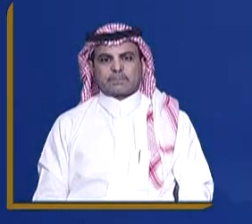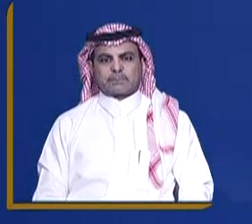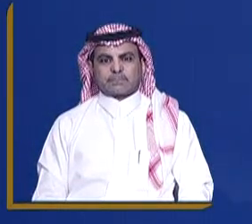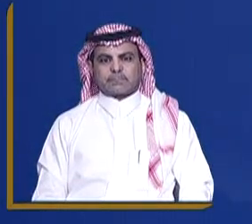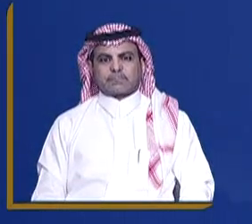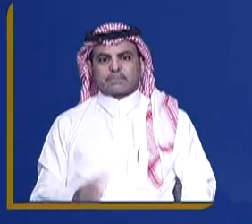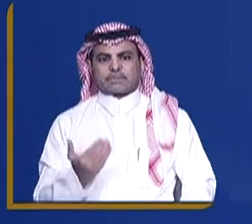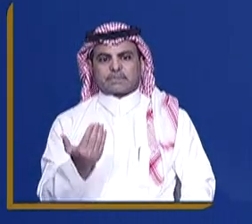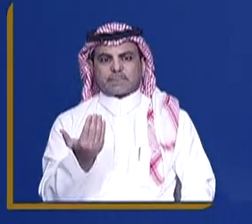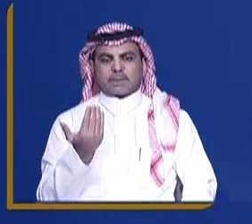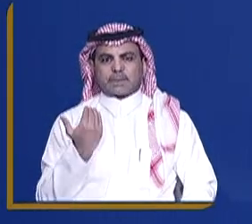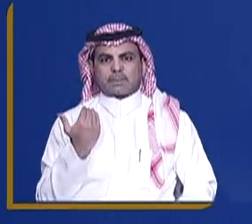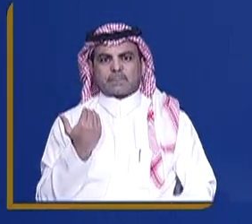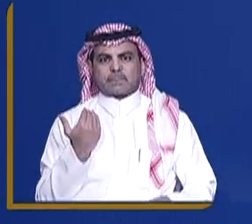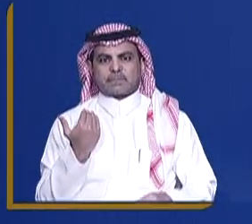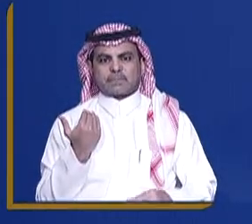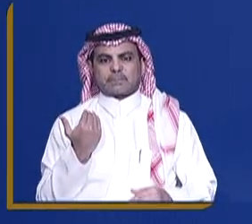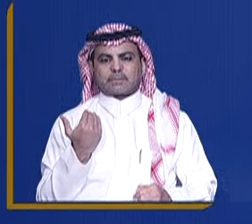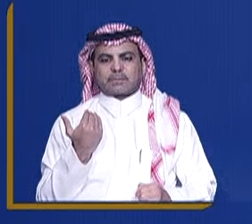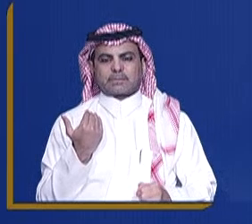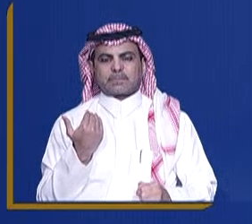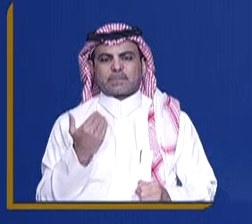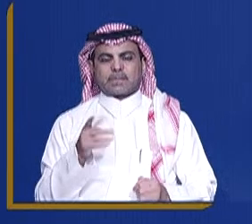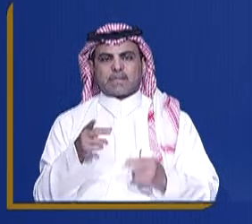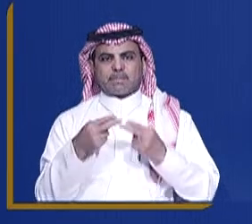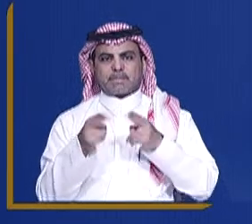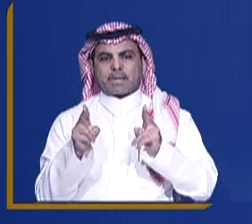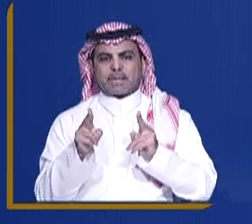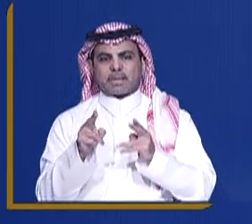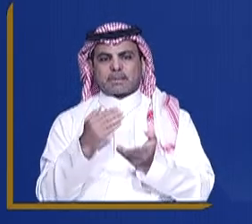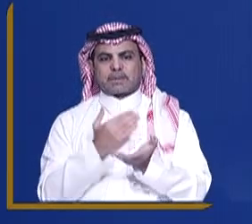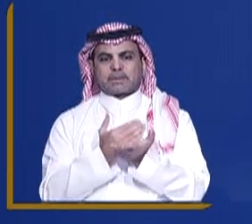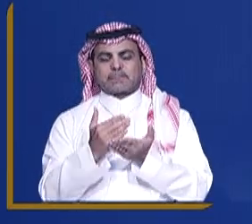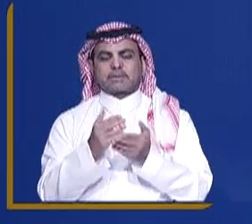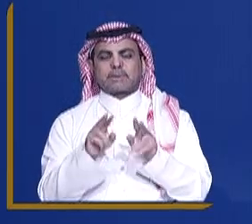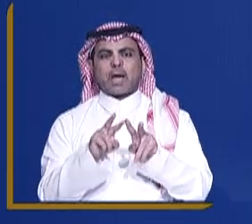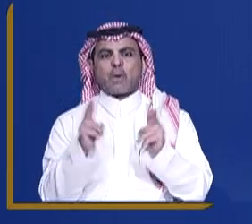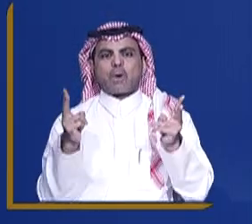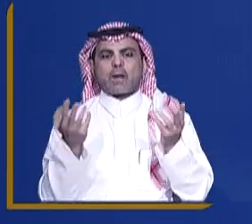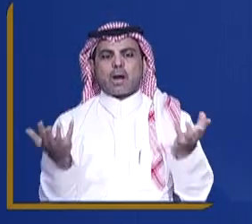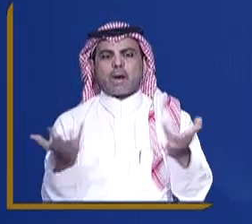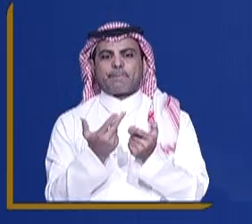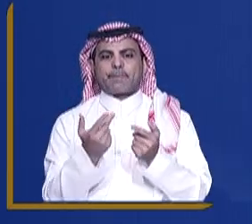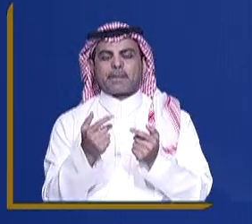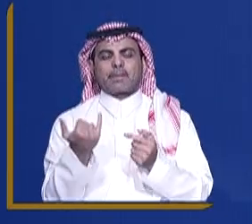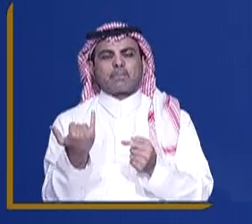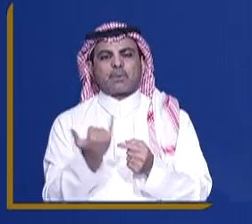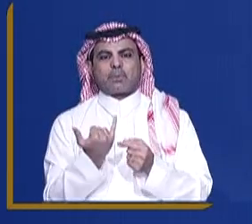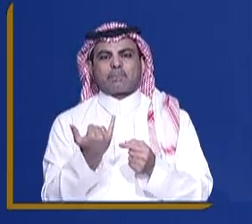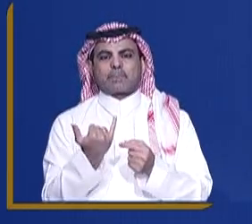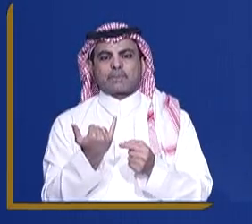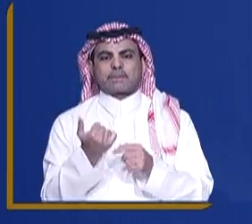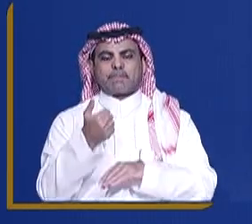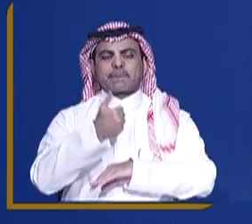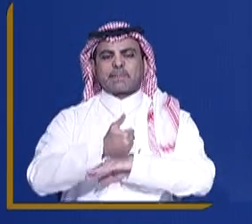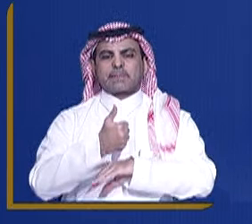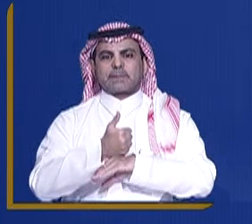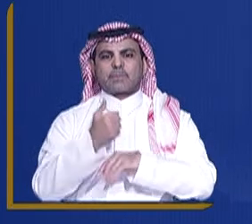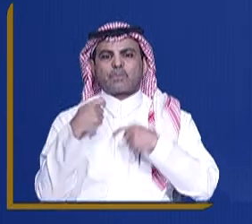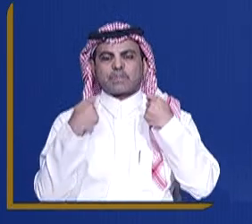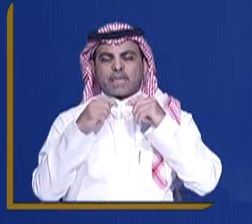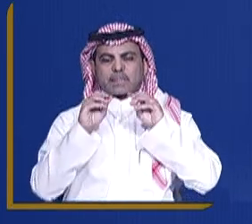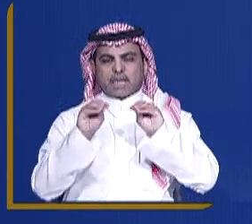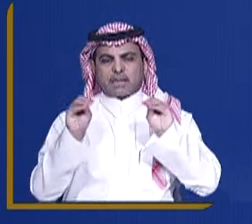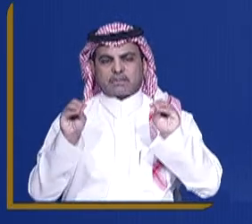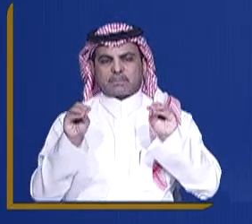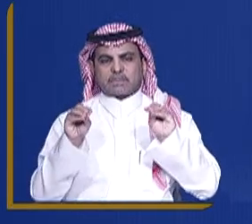ذكرت في المقدمة حديثي على موضوع التحول الرقمي وتعزيز البنية التحتية لوزارة